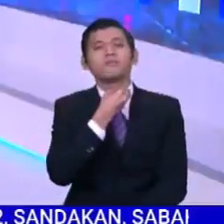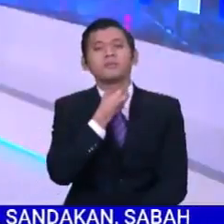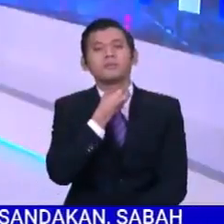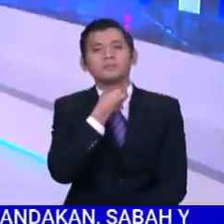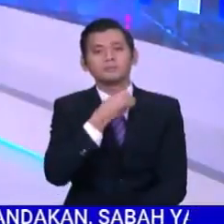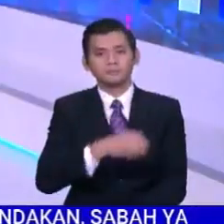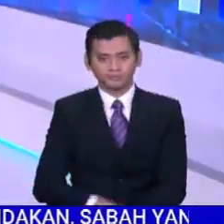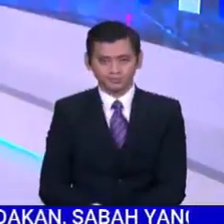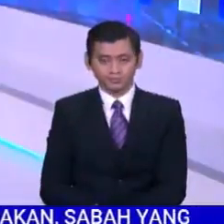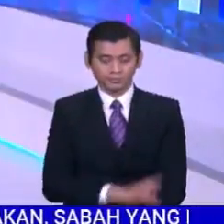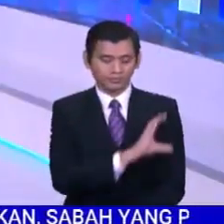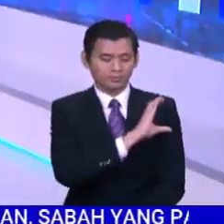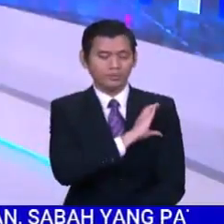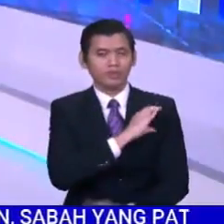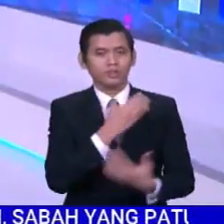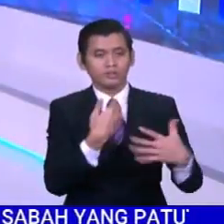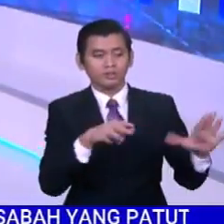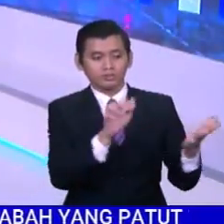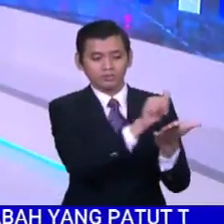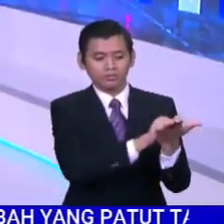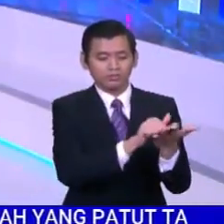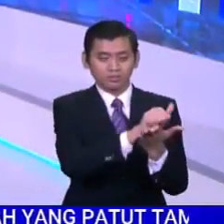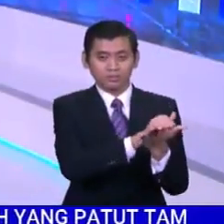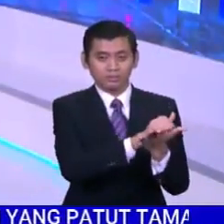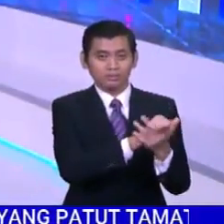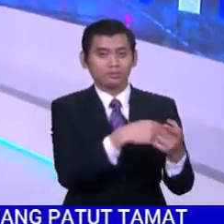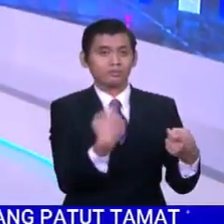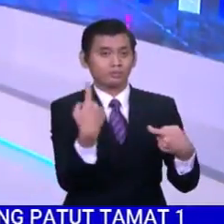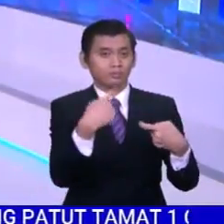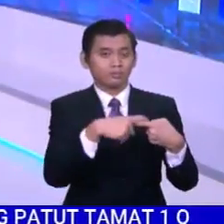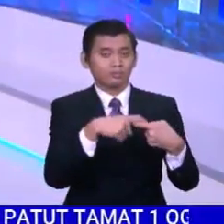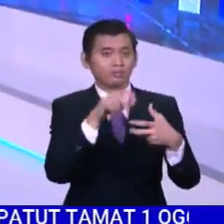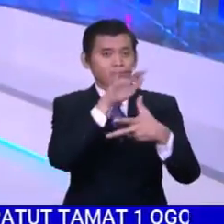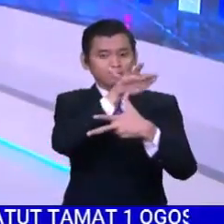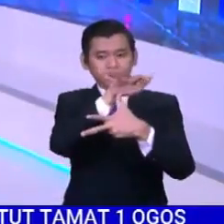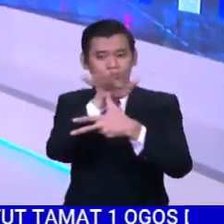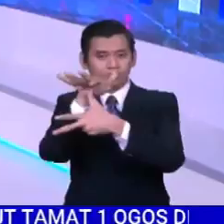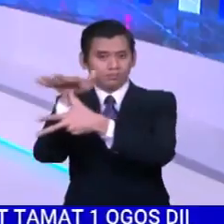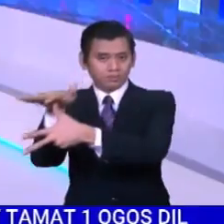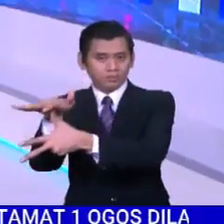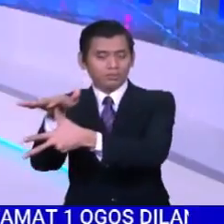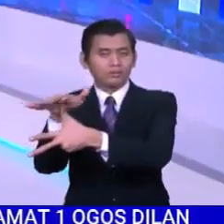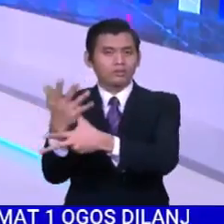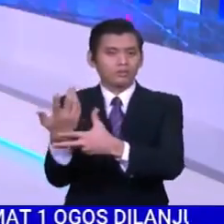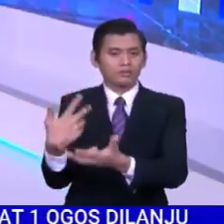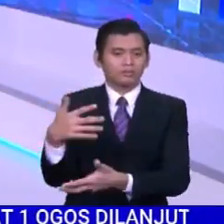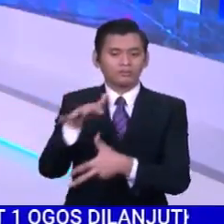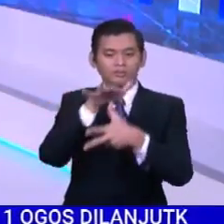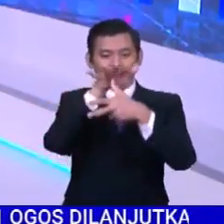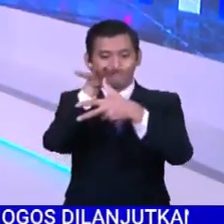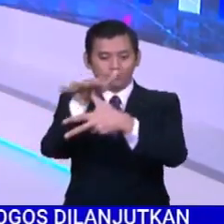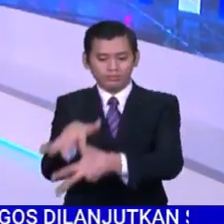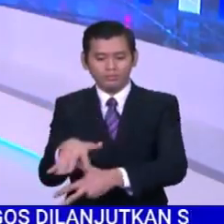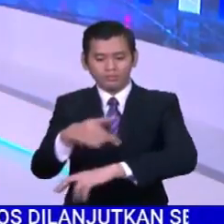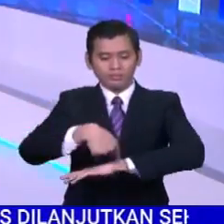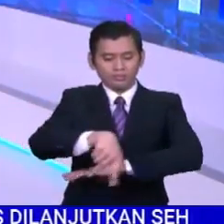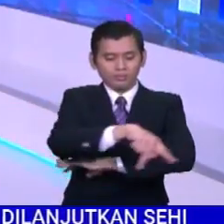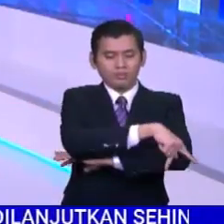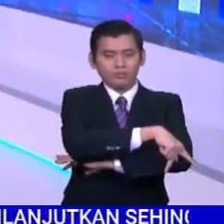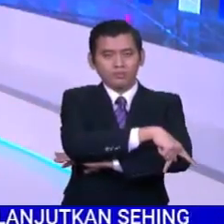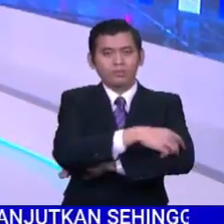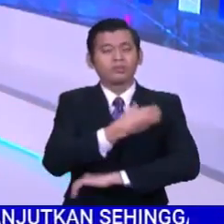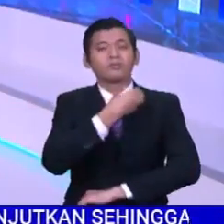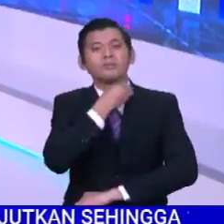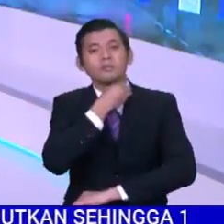the police lah melengkapkan siasatan berhubung isu helikopter mendarat di Padang Ipo untuk mengambil tempahan nasi